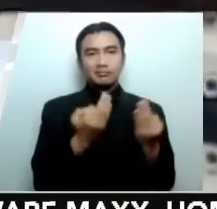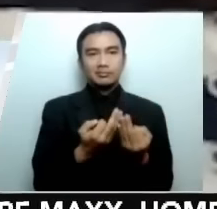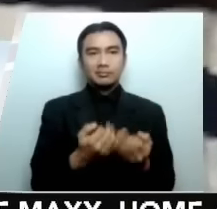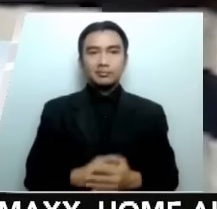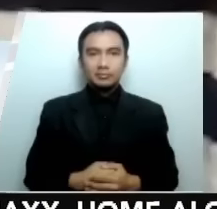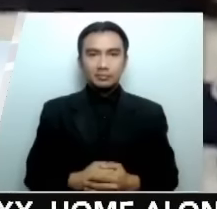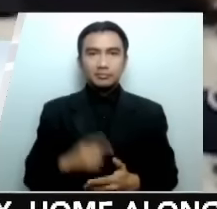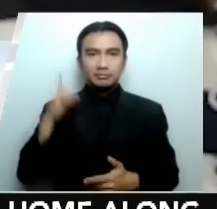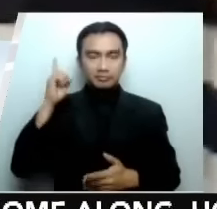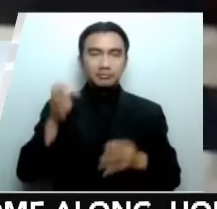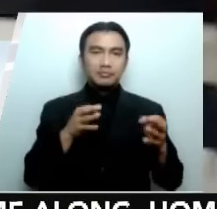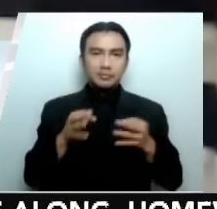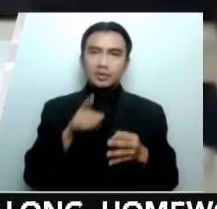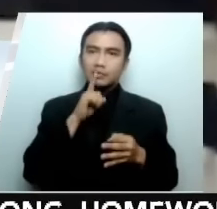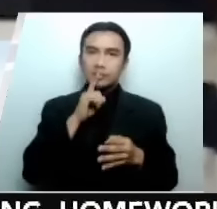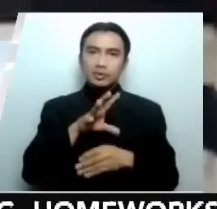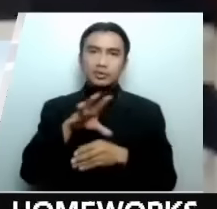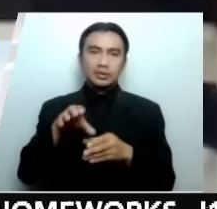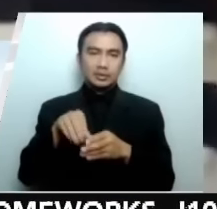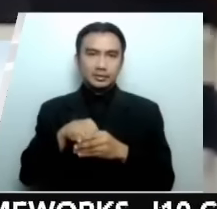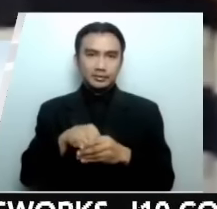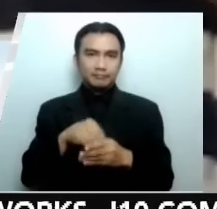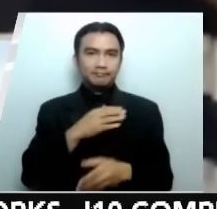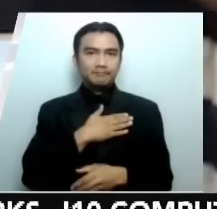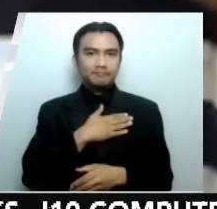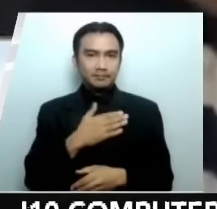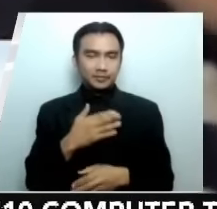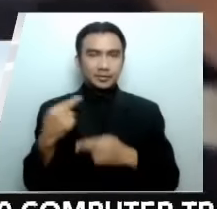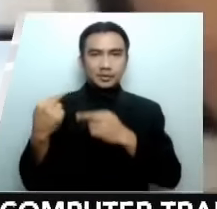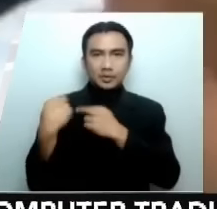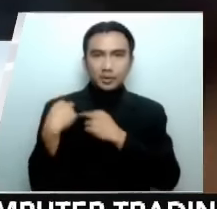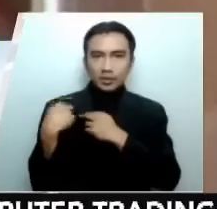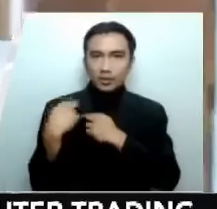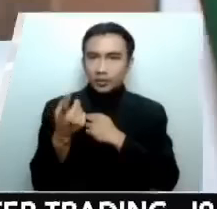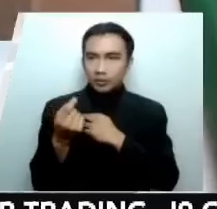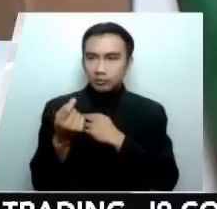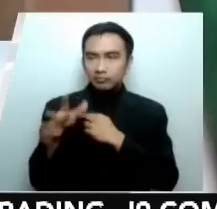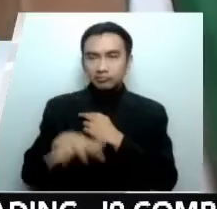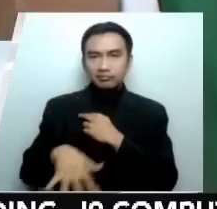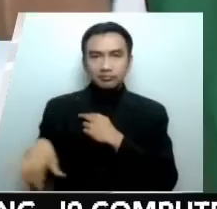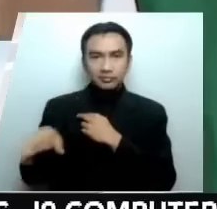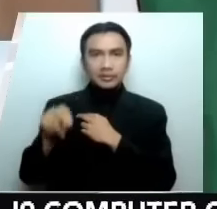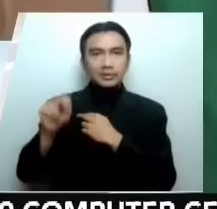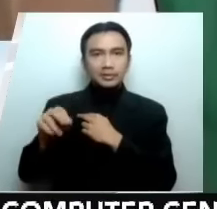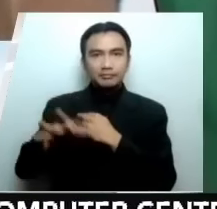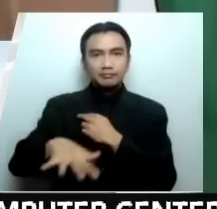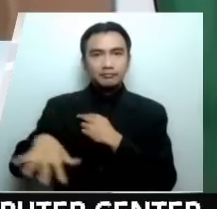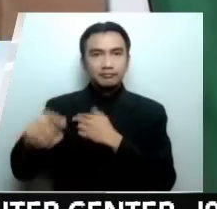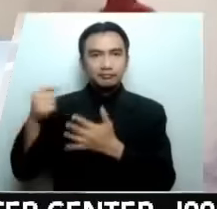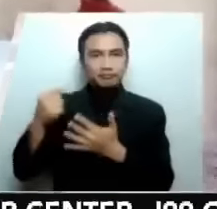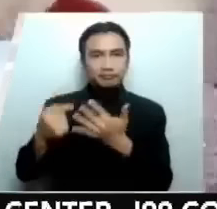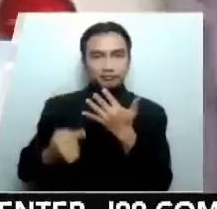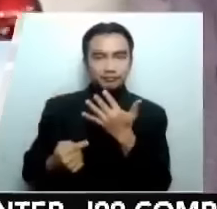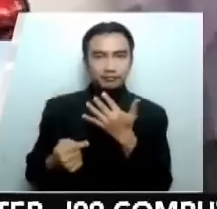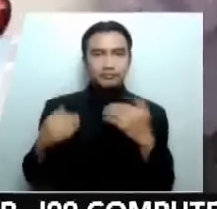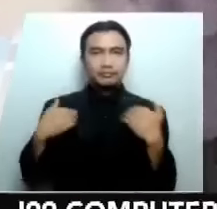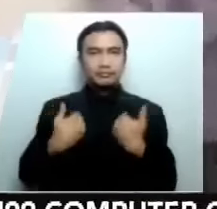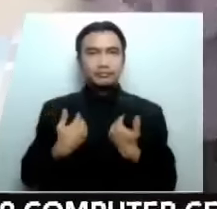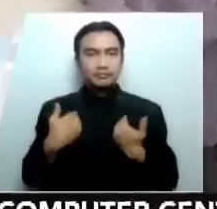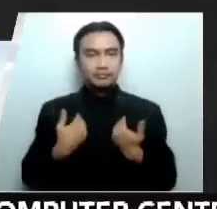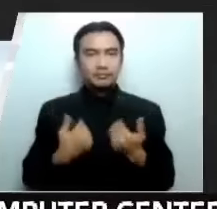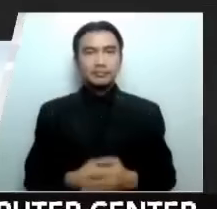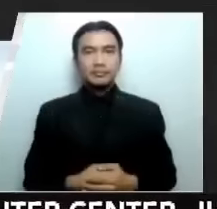kasama na sa commitment natin yung pangangailangan nila. Ayon sa nakausap naming veterinary